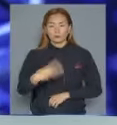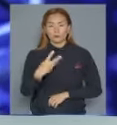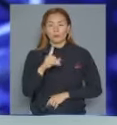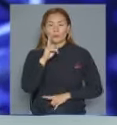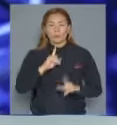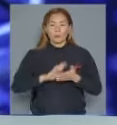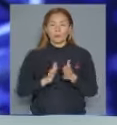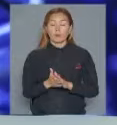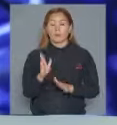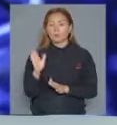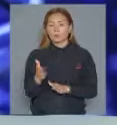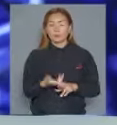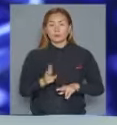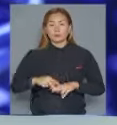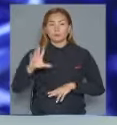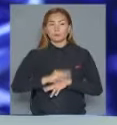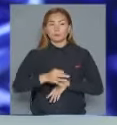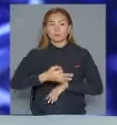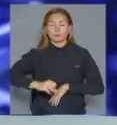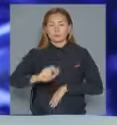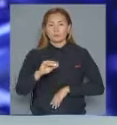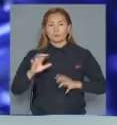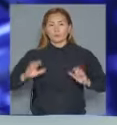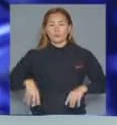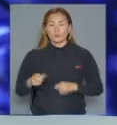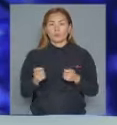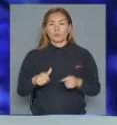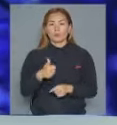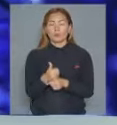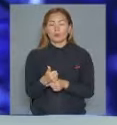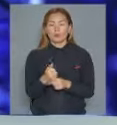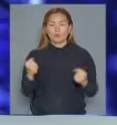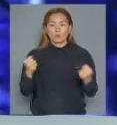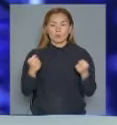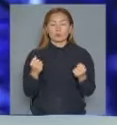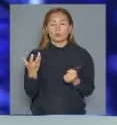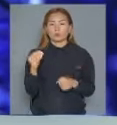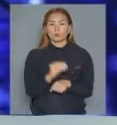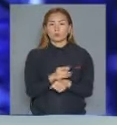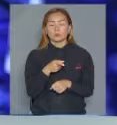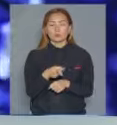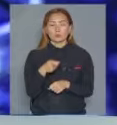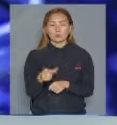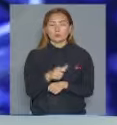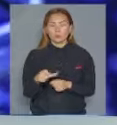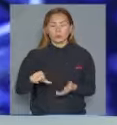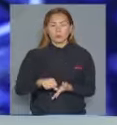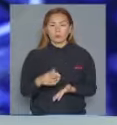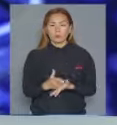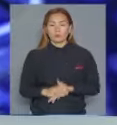салтанатты шарасы өтті. Аталған кешке облыс әкімінің орынбасары, басқарма басшылары, спортшылар және мыңға жуық атыраулық қатысты.